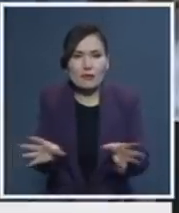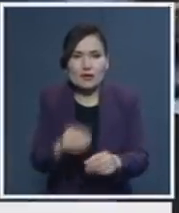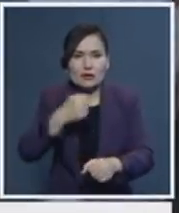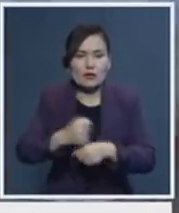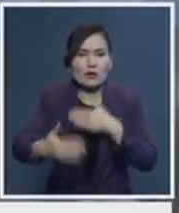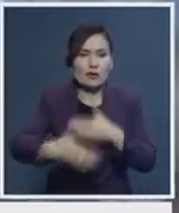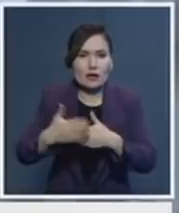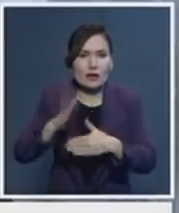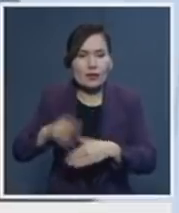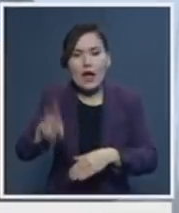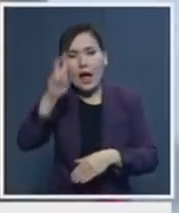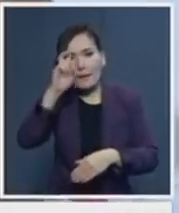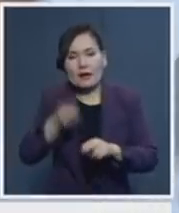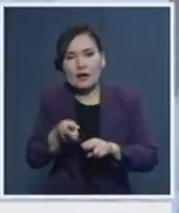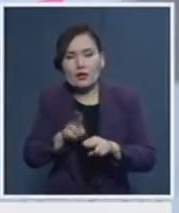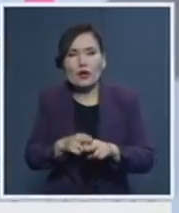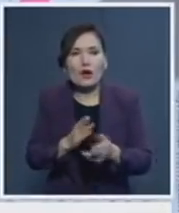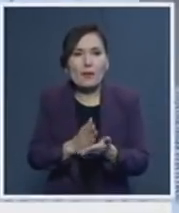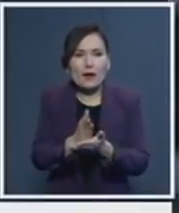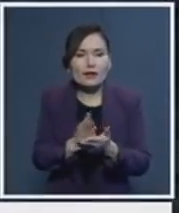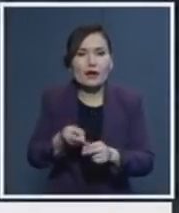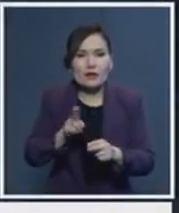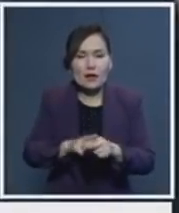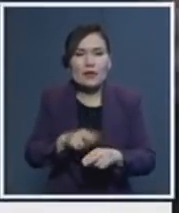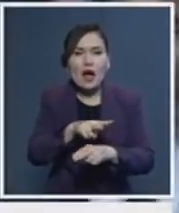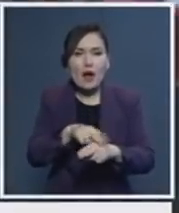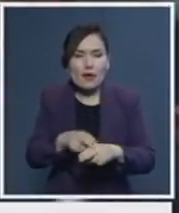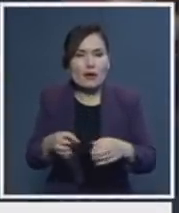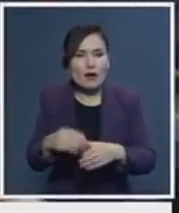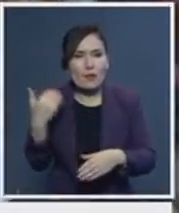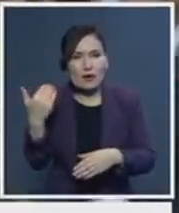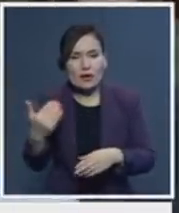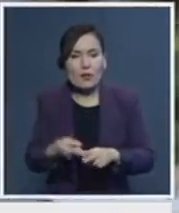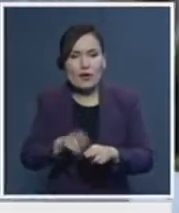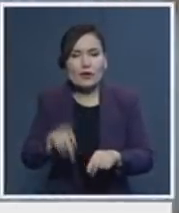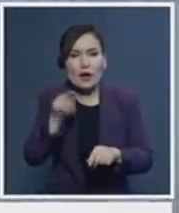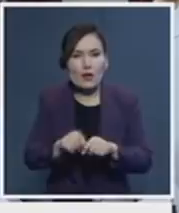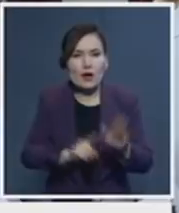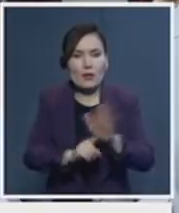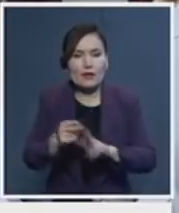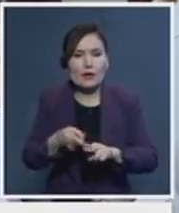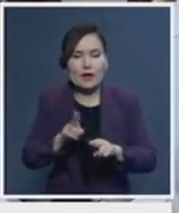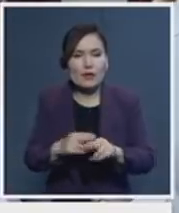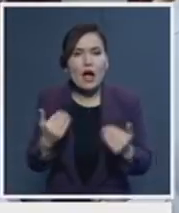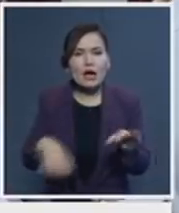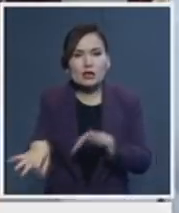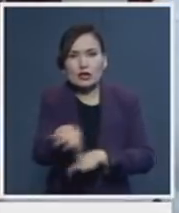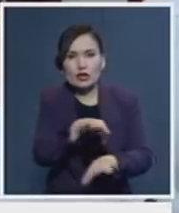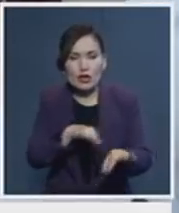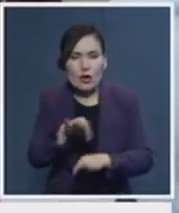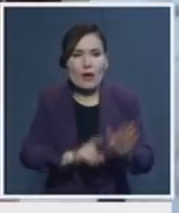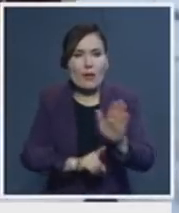бастамаға мемлекеттік қызмет істері және сыбайлас жемқорлыққа қарсы іс-қимыл департаменті тарапынан құрылған Ертіс адалдық алаңы жобалық